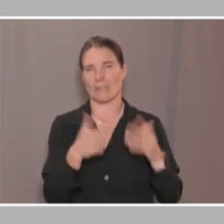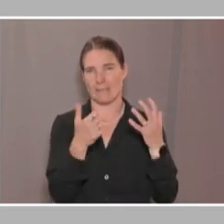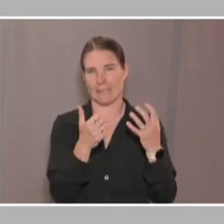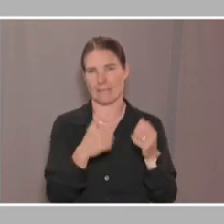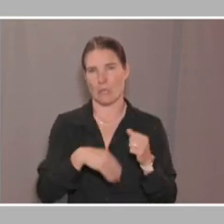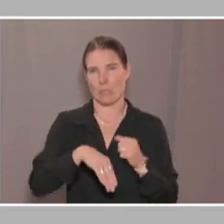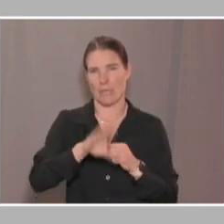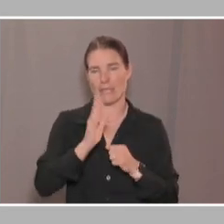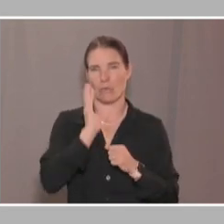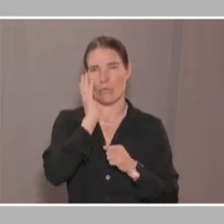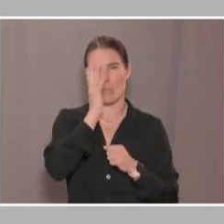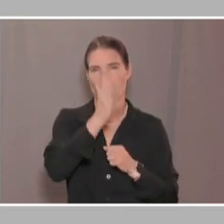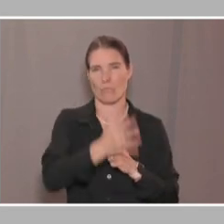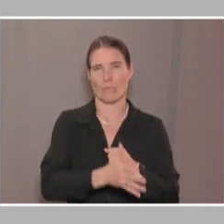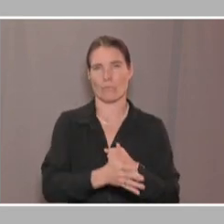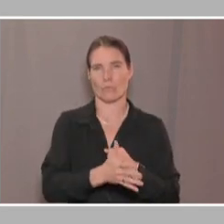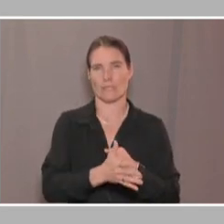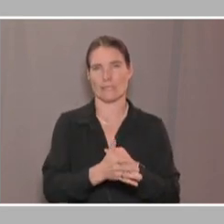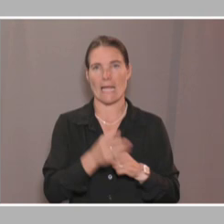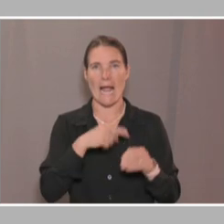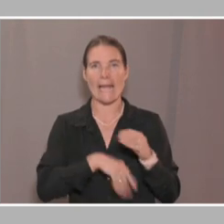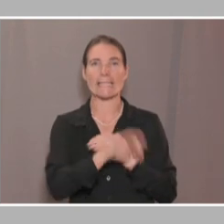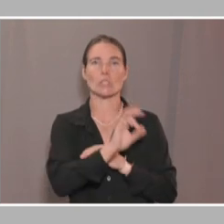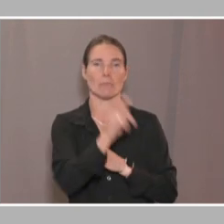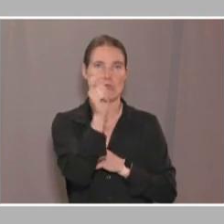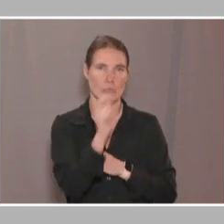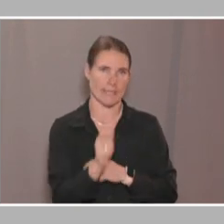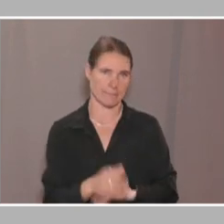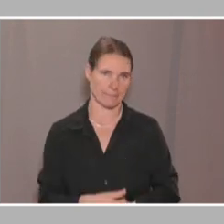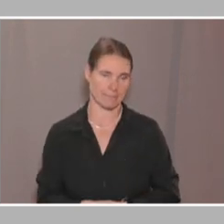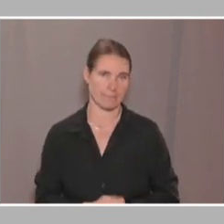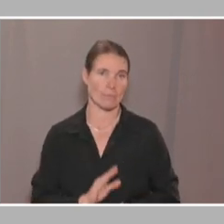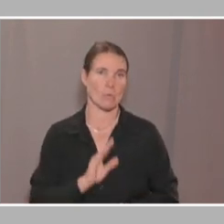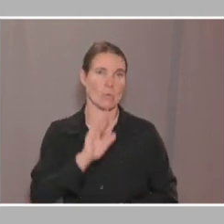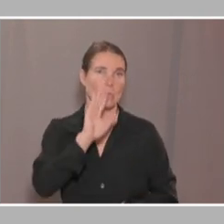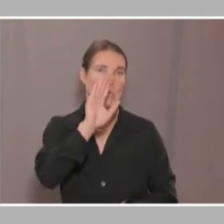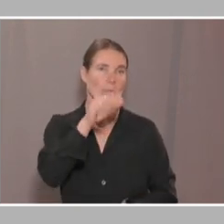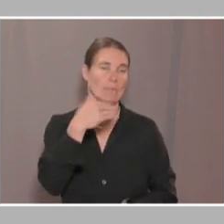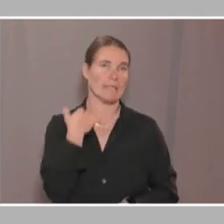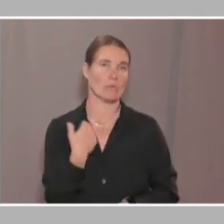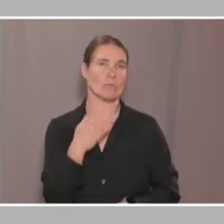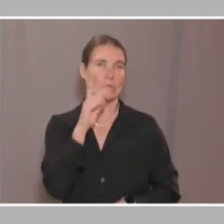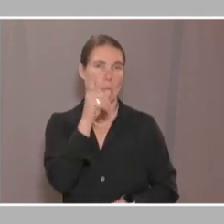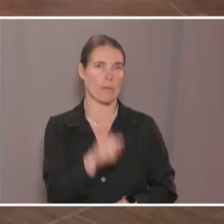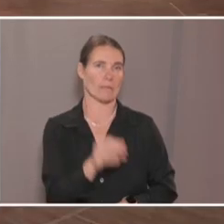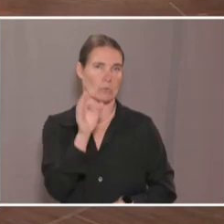als 500 Immatrikulierte. Eine Überbelegung von